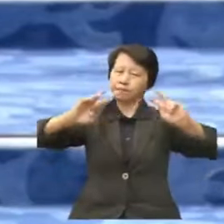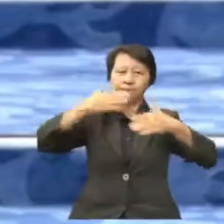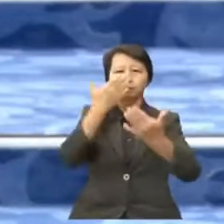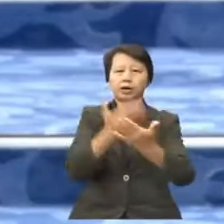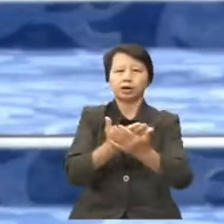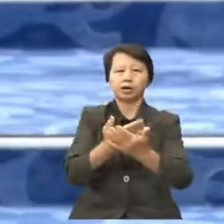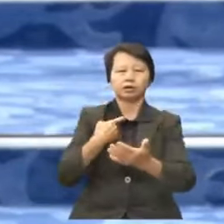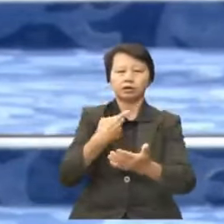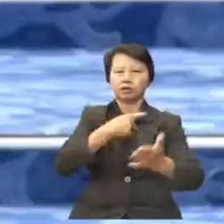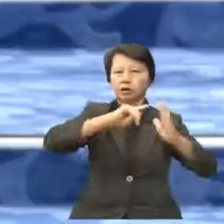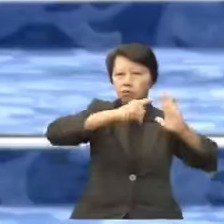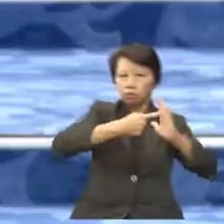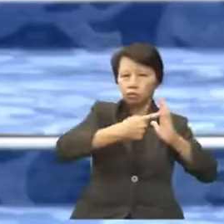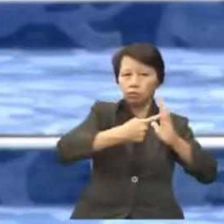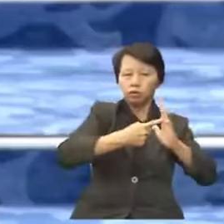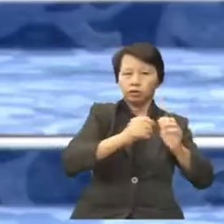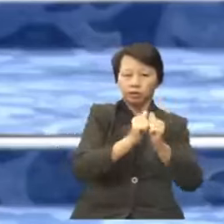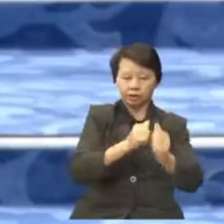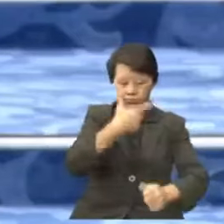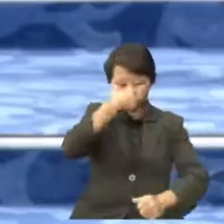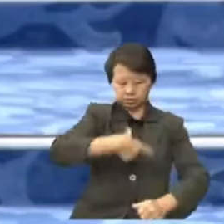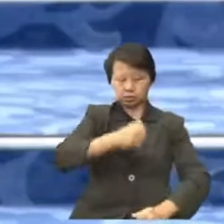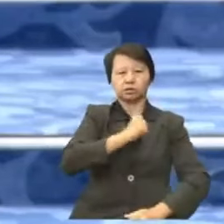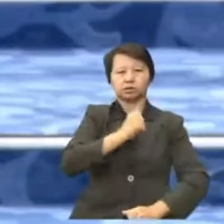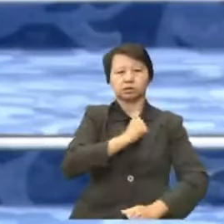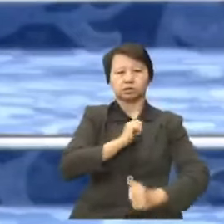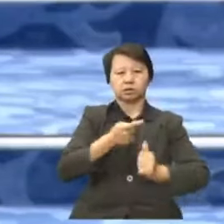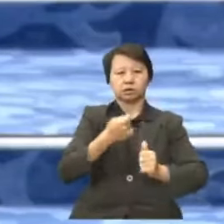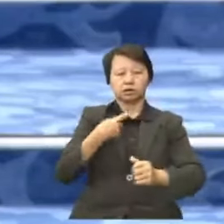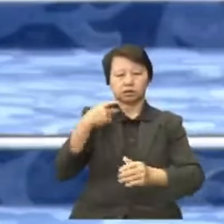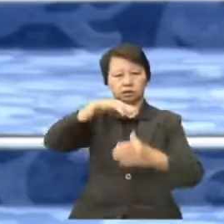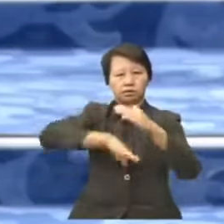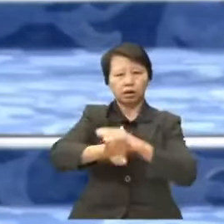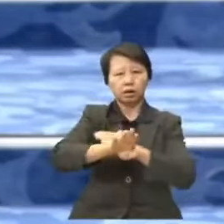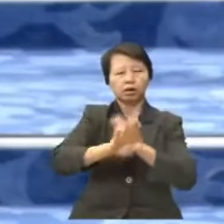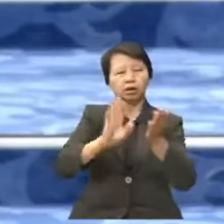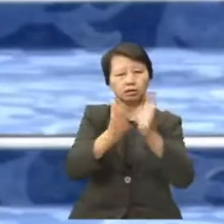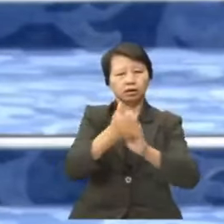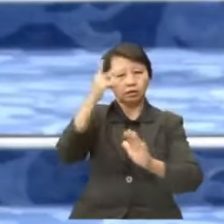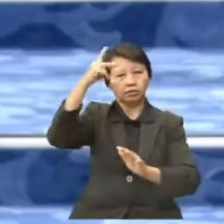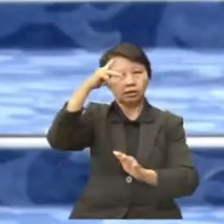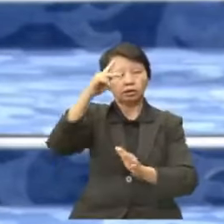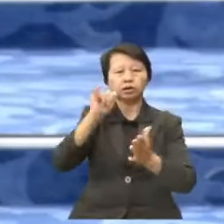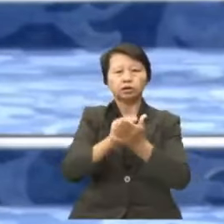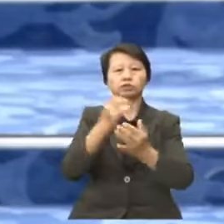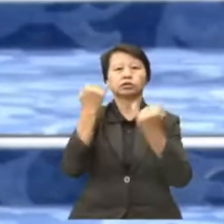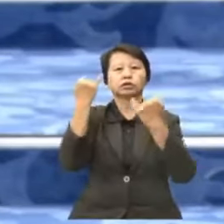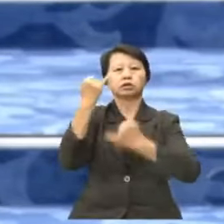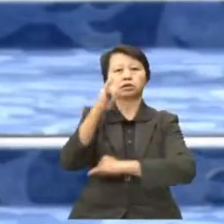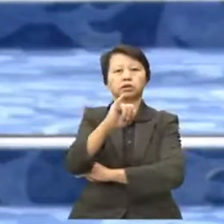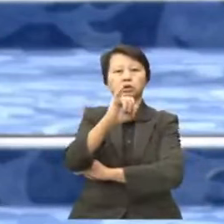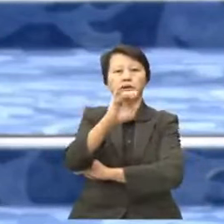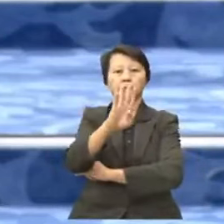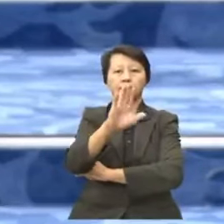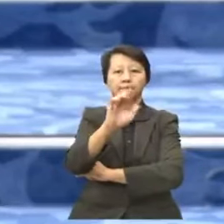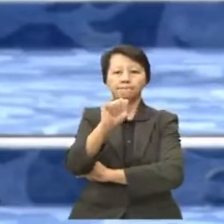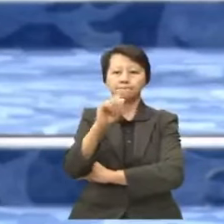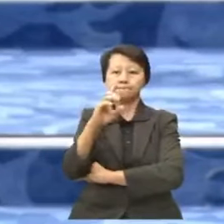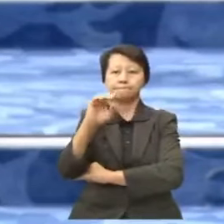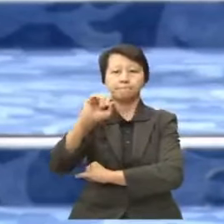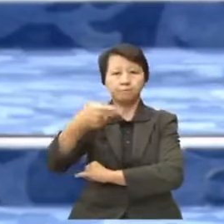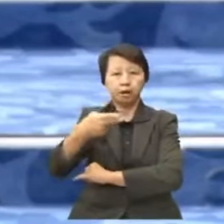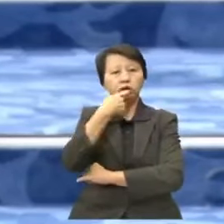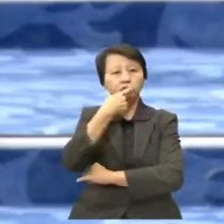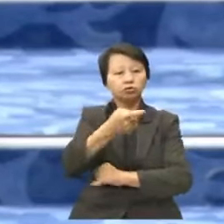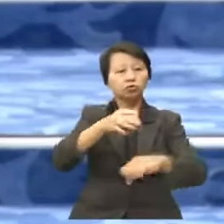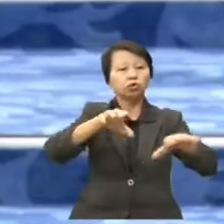adalah kita mulakan dulu dengan DII kita menganggap bahawa kita masuk politik ni pun sebahagian p ibadah seru